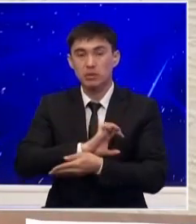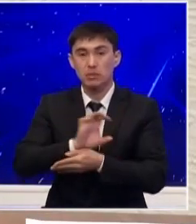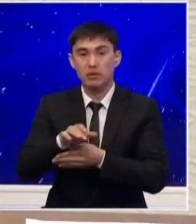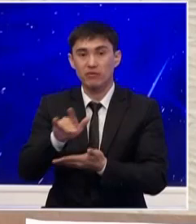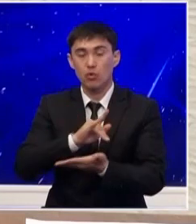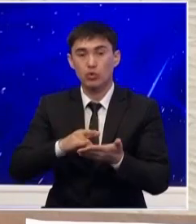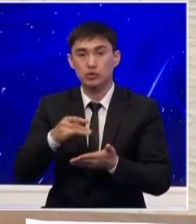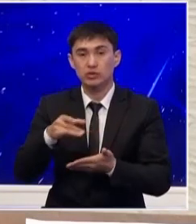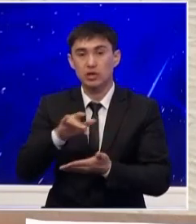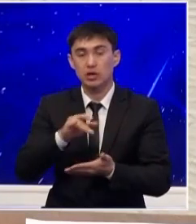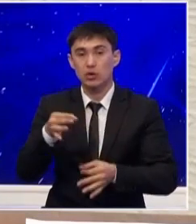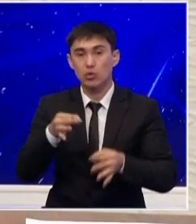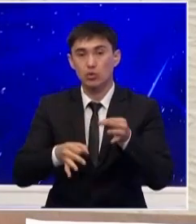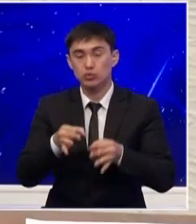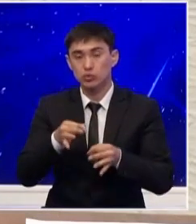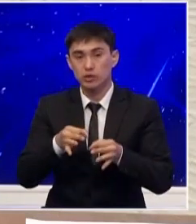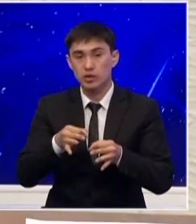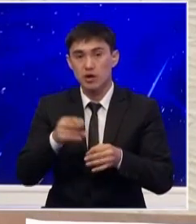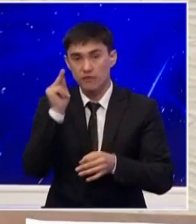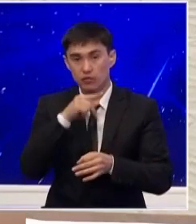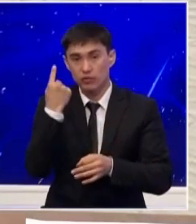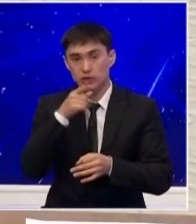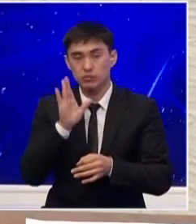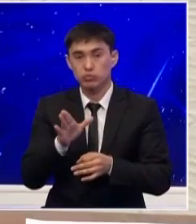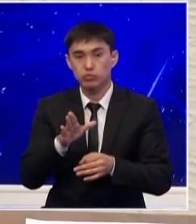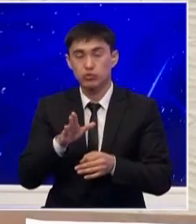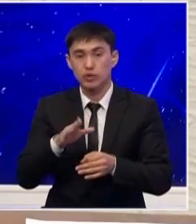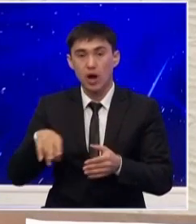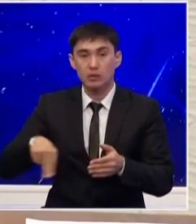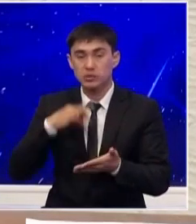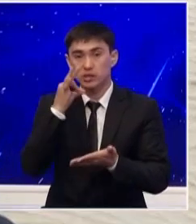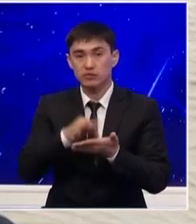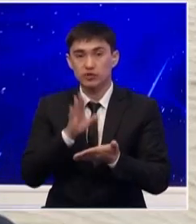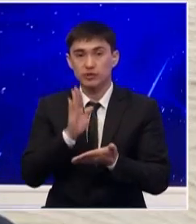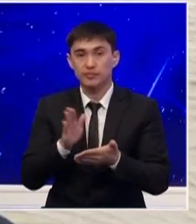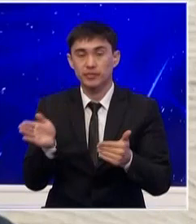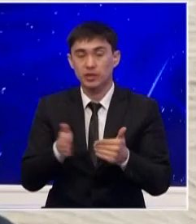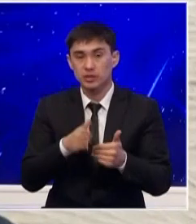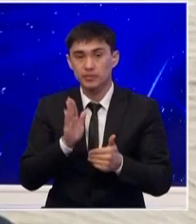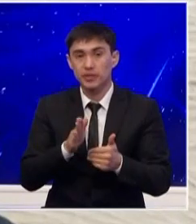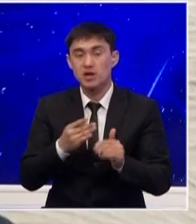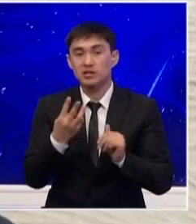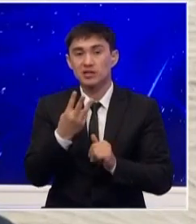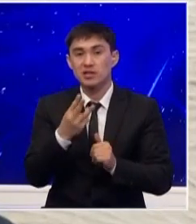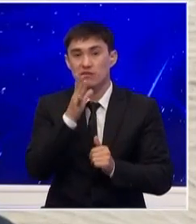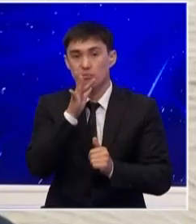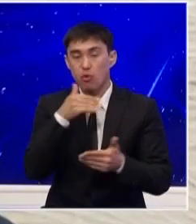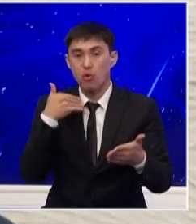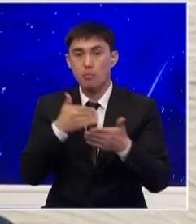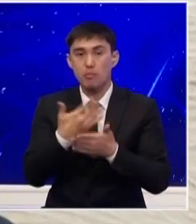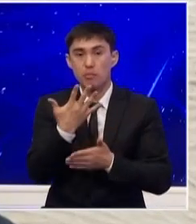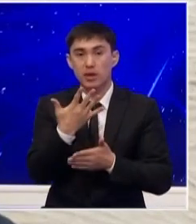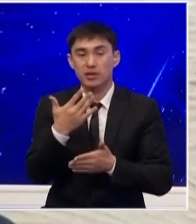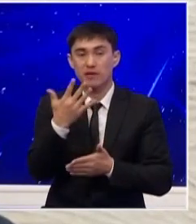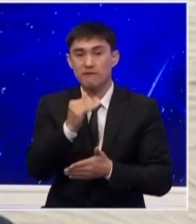Кунаевский городской суд, и виновные лица были привлечены к административной ответственности. В период времени с 3 по 5